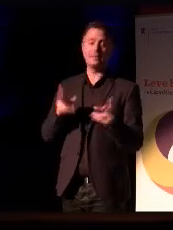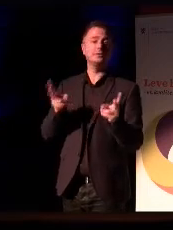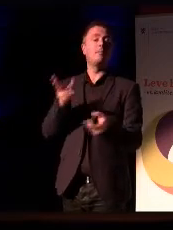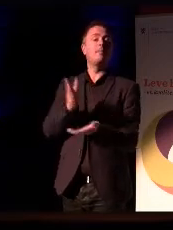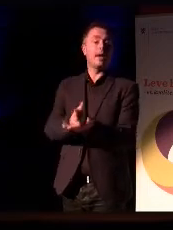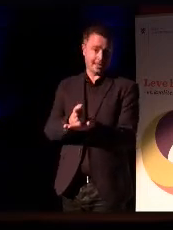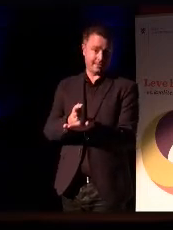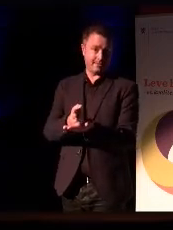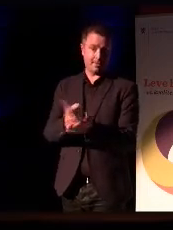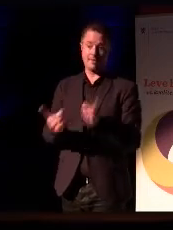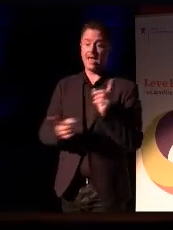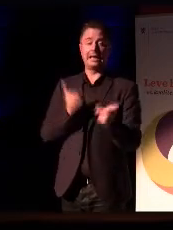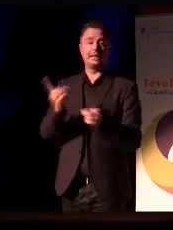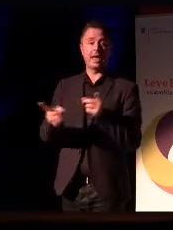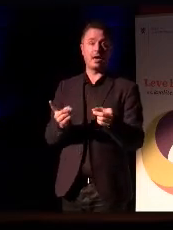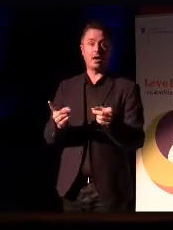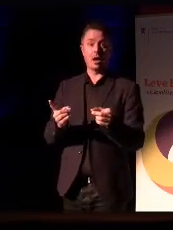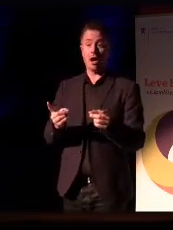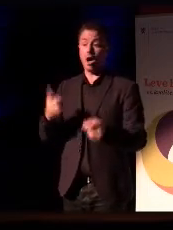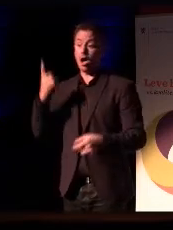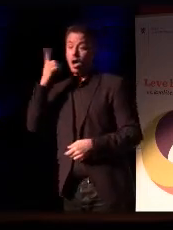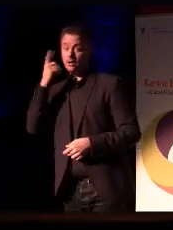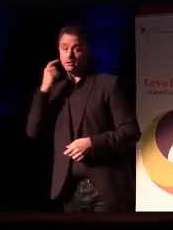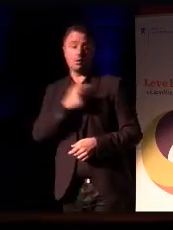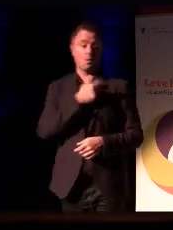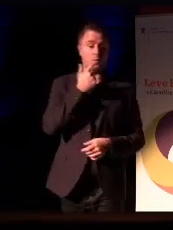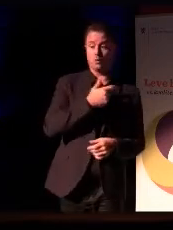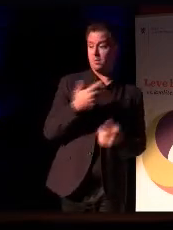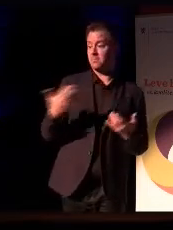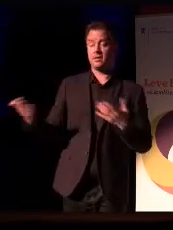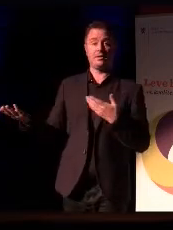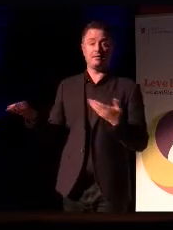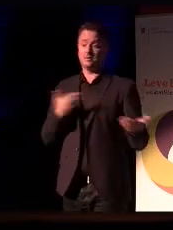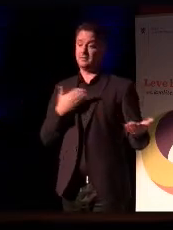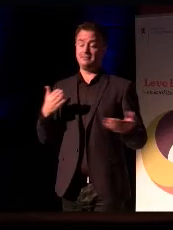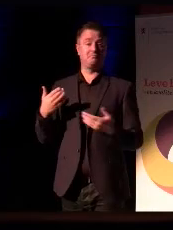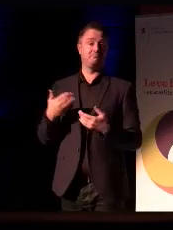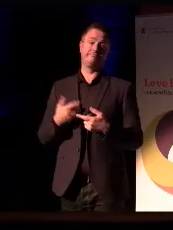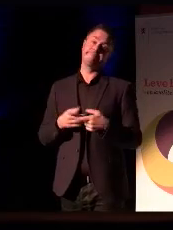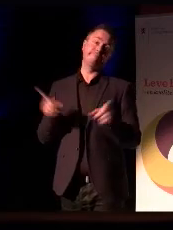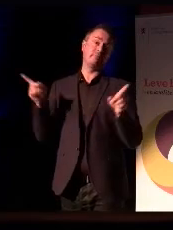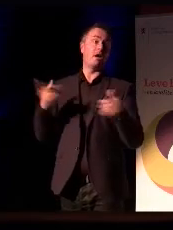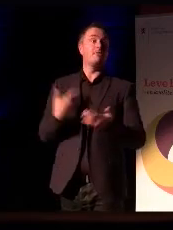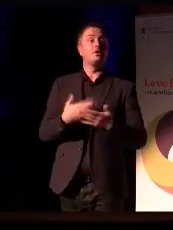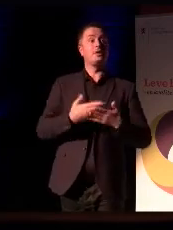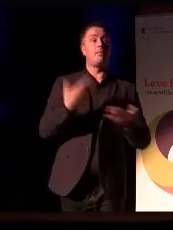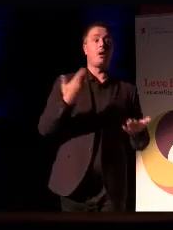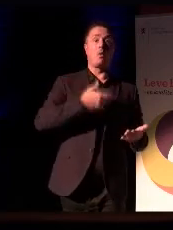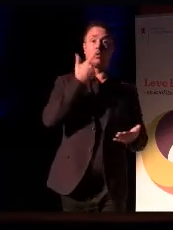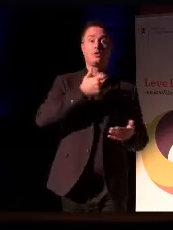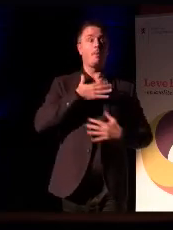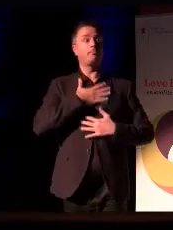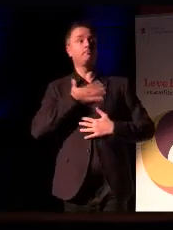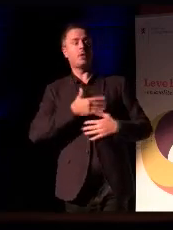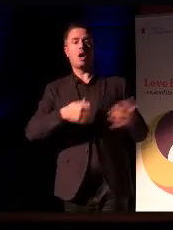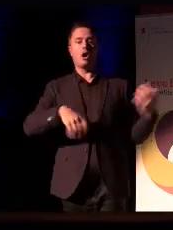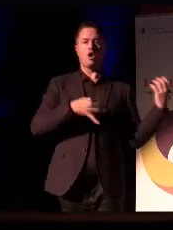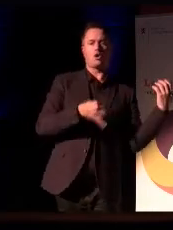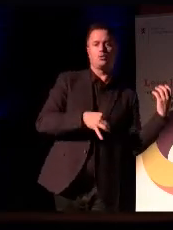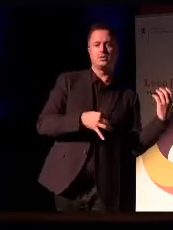I alderdommen som vi I ungdommen. Noen gleder seg til rockekonsert, andre foretrekker